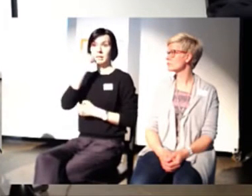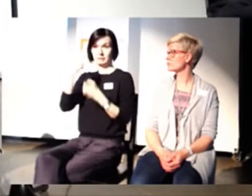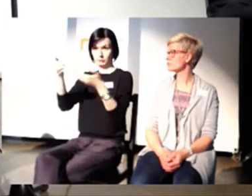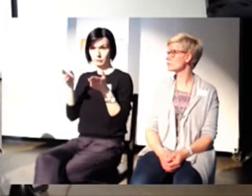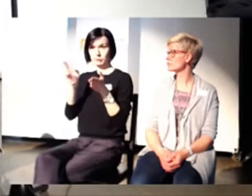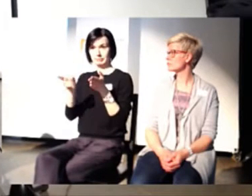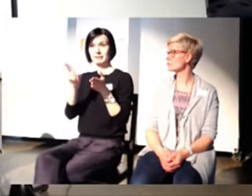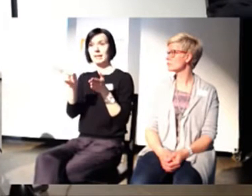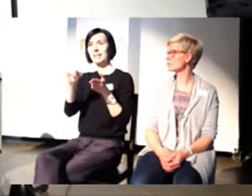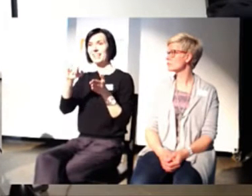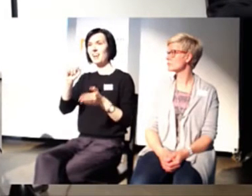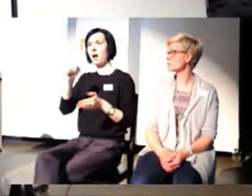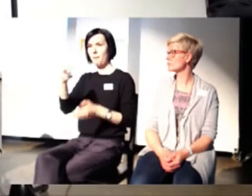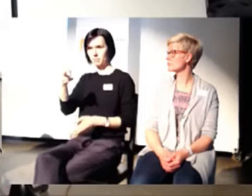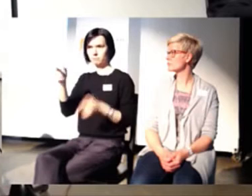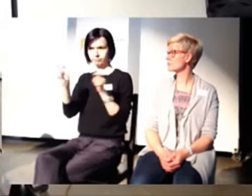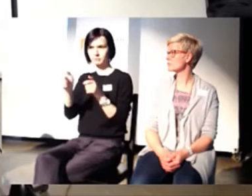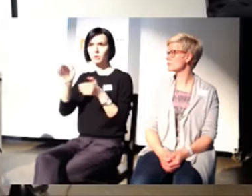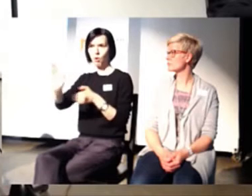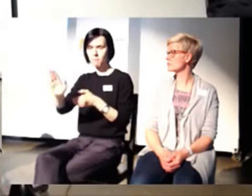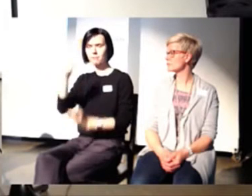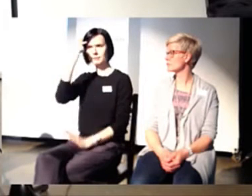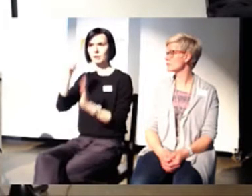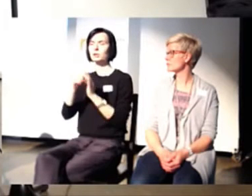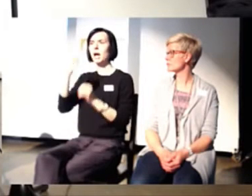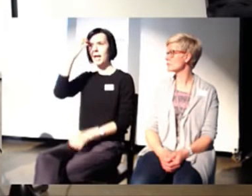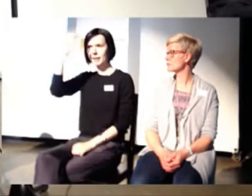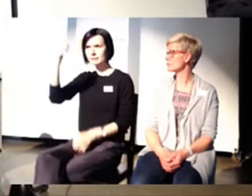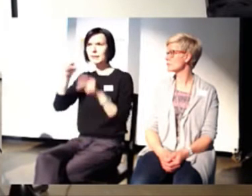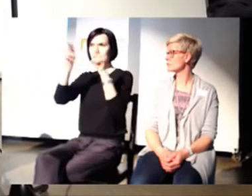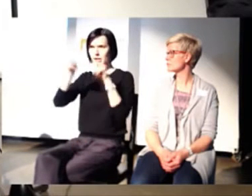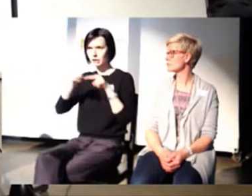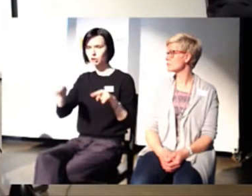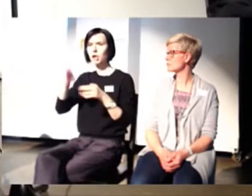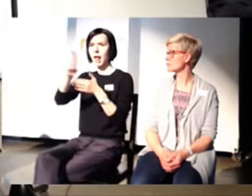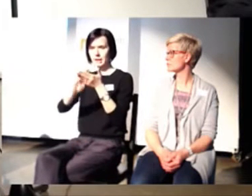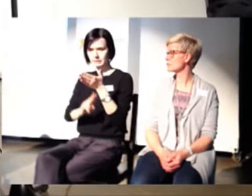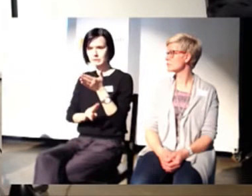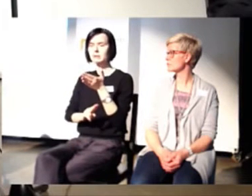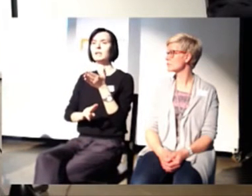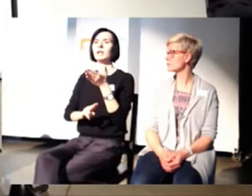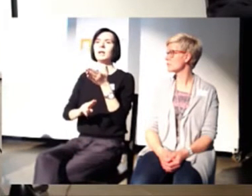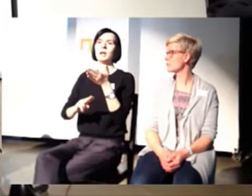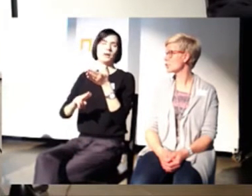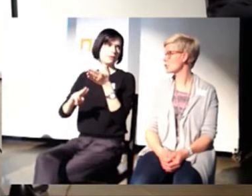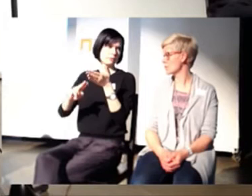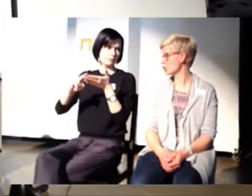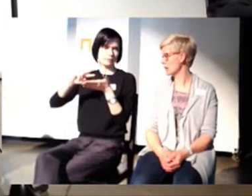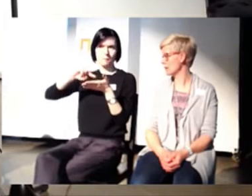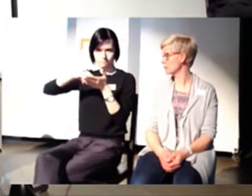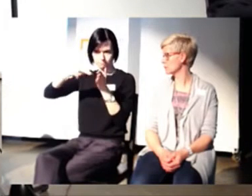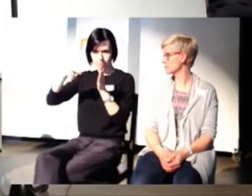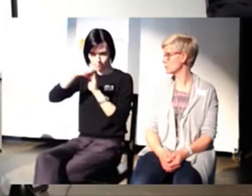HIAP on siis Helsinki International Artist Programs. Ehkä